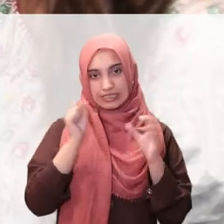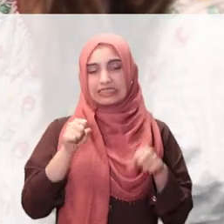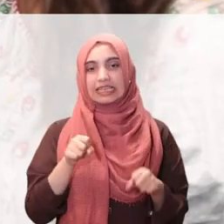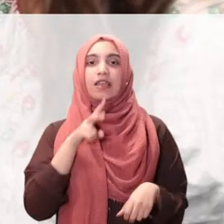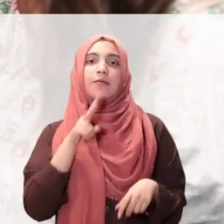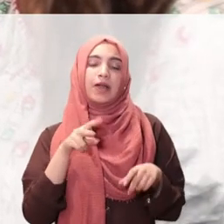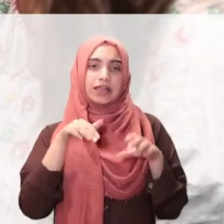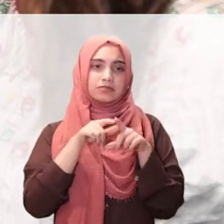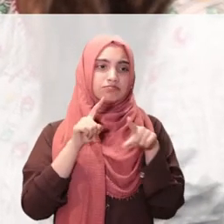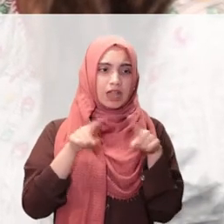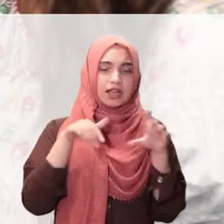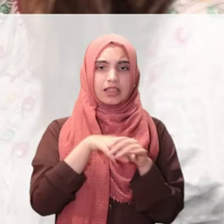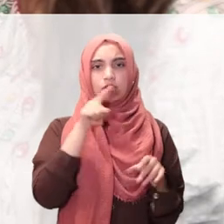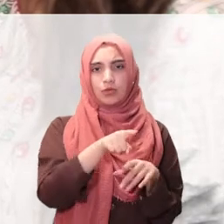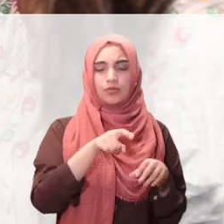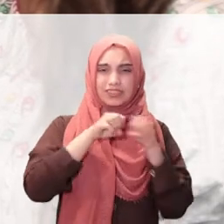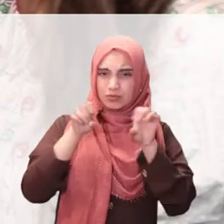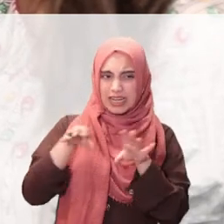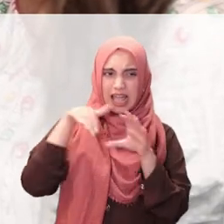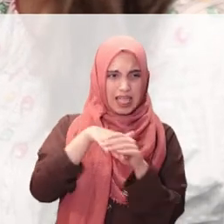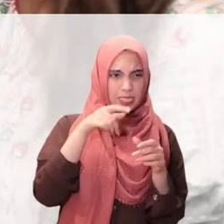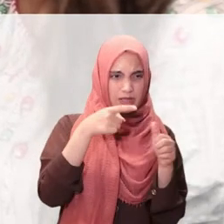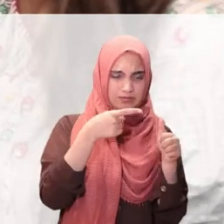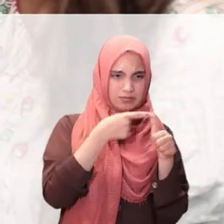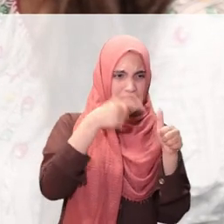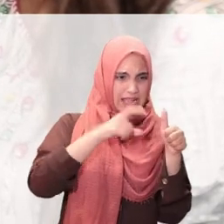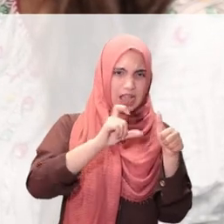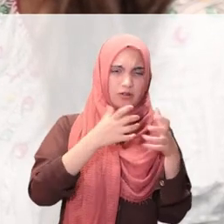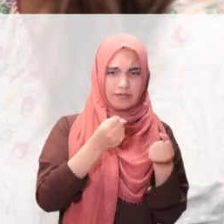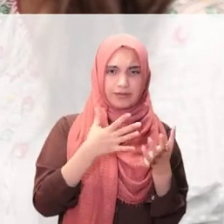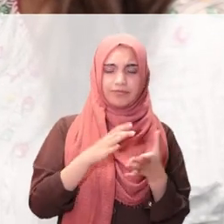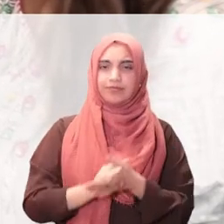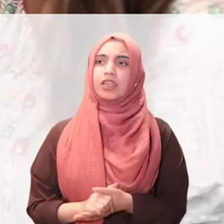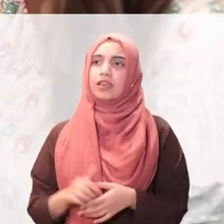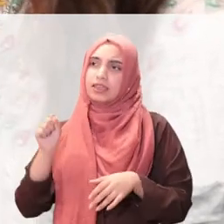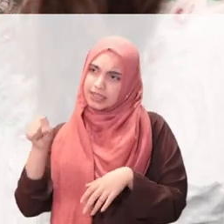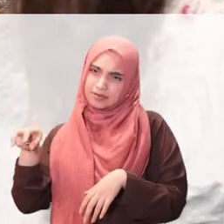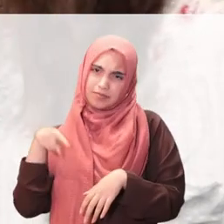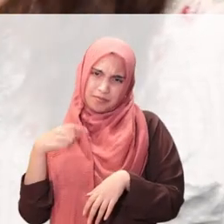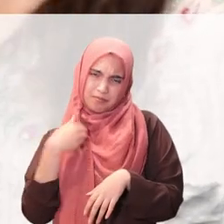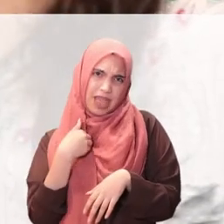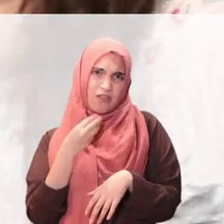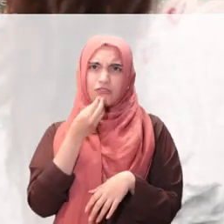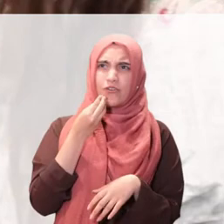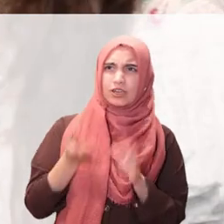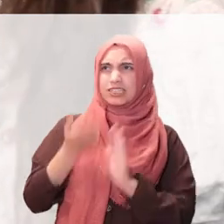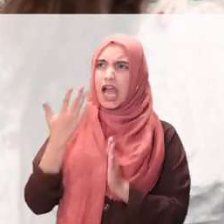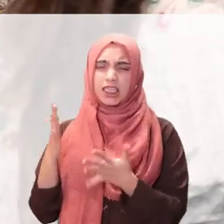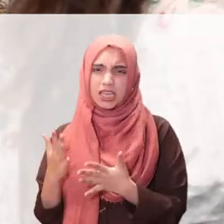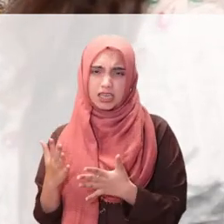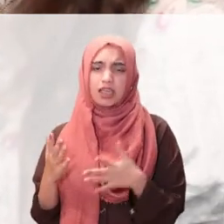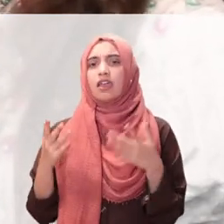not फूड मुझे बहुत ज्यादा खाने-पीने का पता नहीं है कि मैं आपको